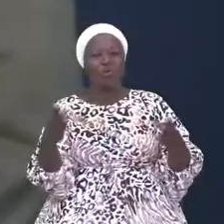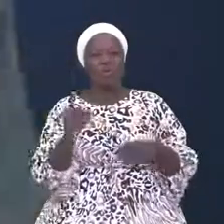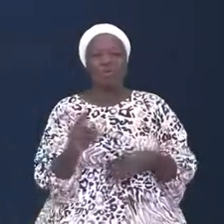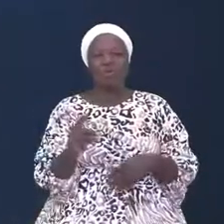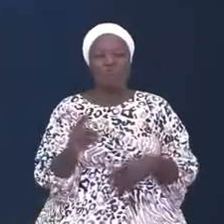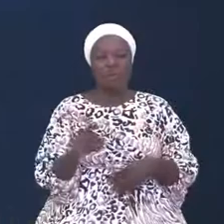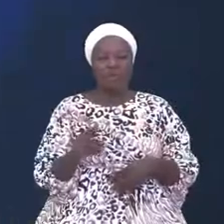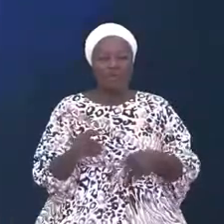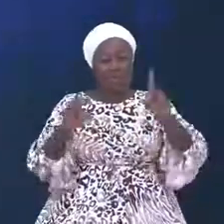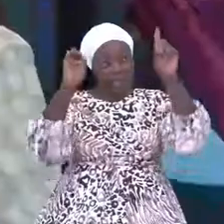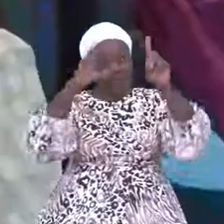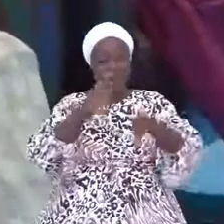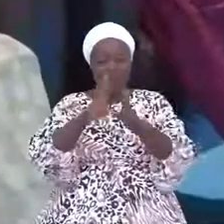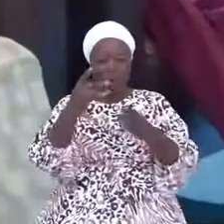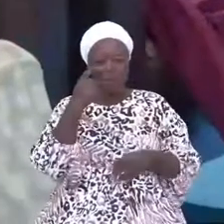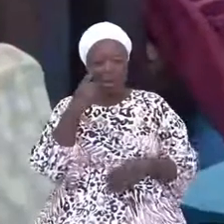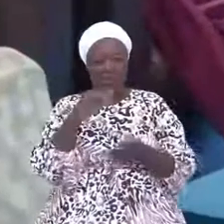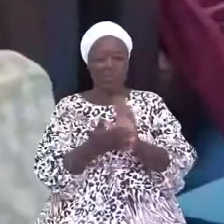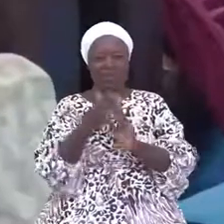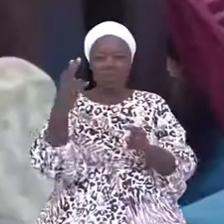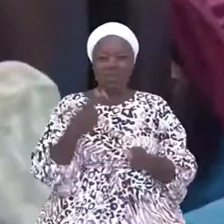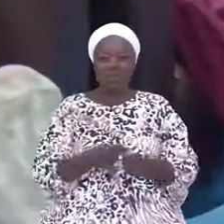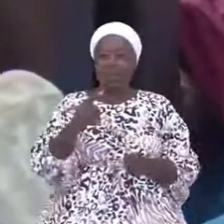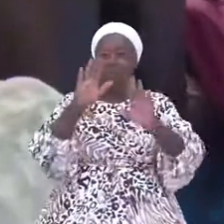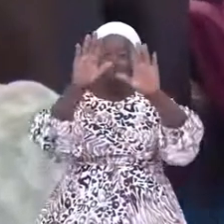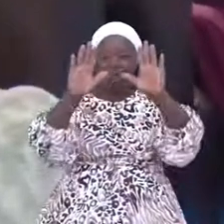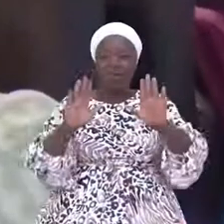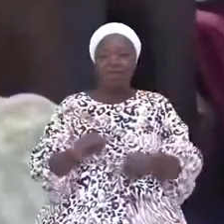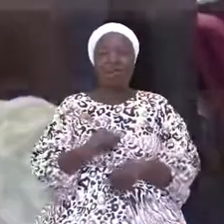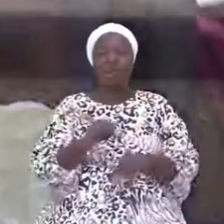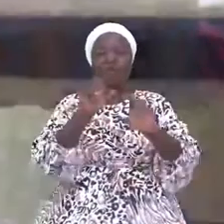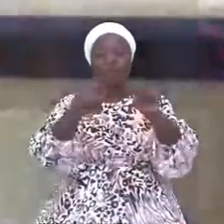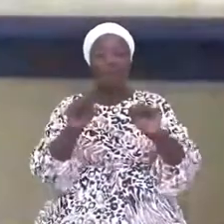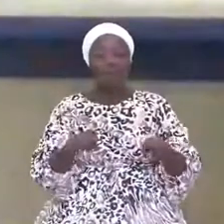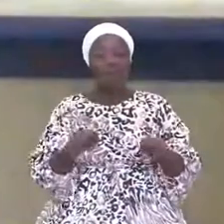Et leurs yeux s'ouvrirent. Il va ouvrir tes yeux.